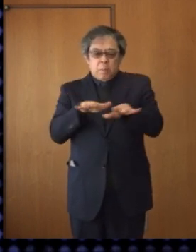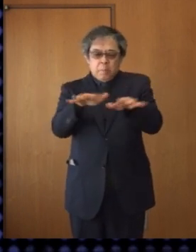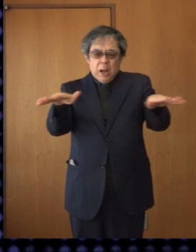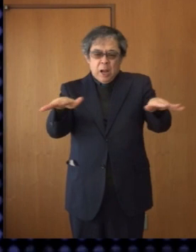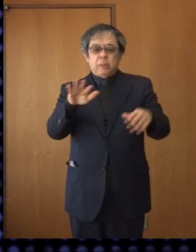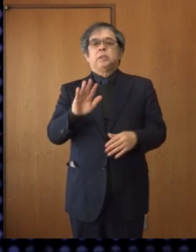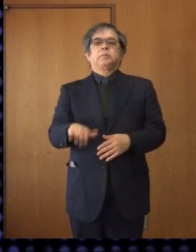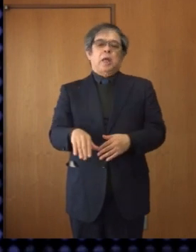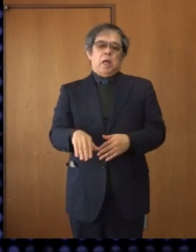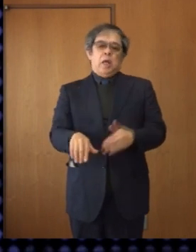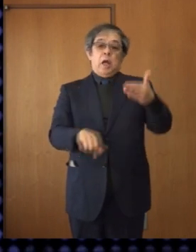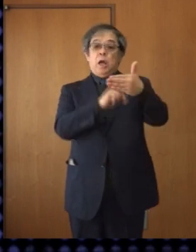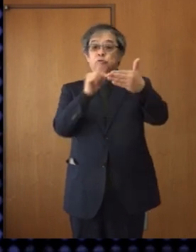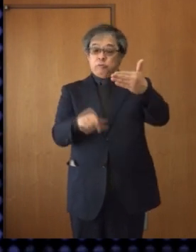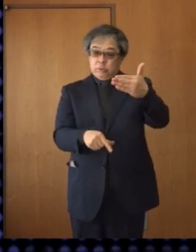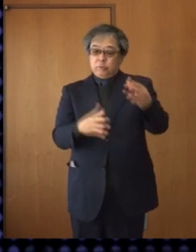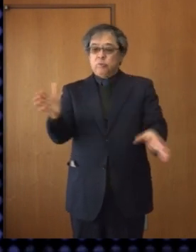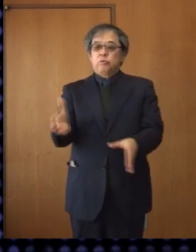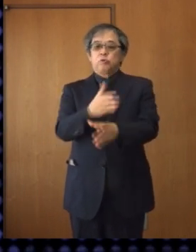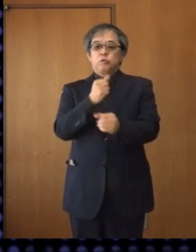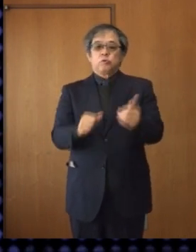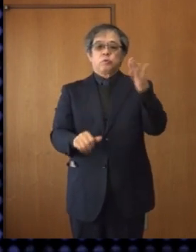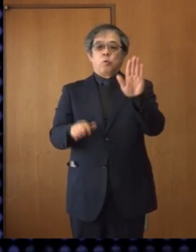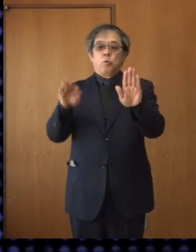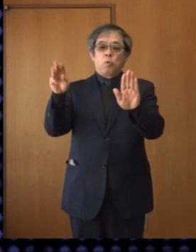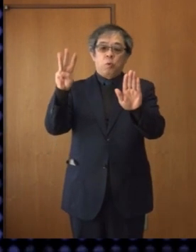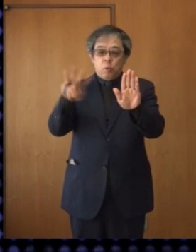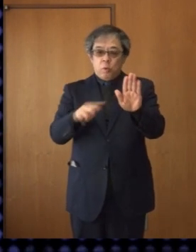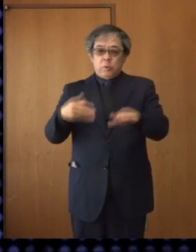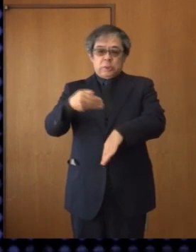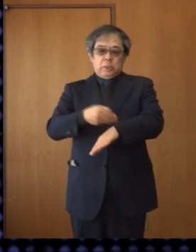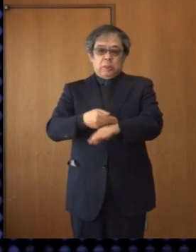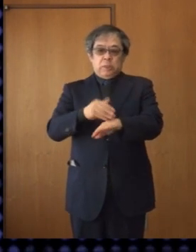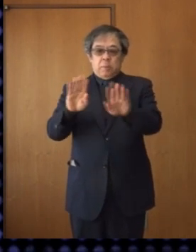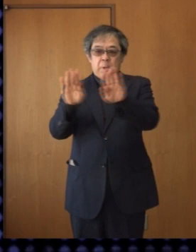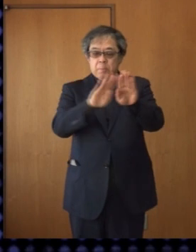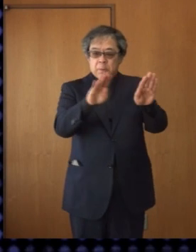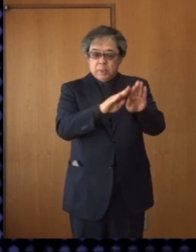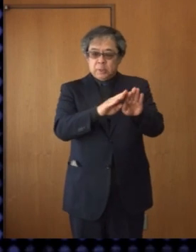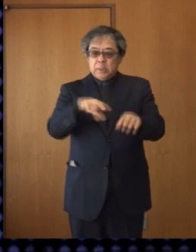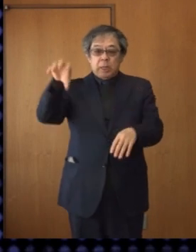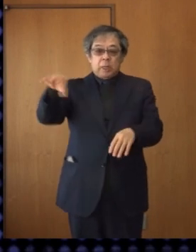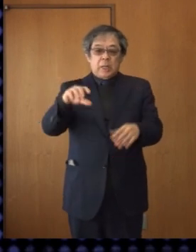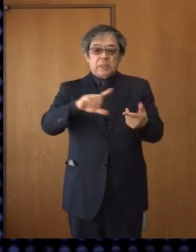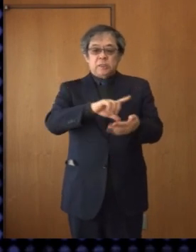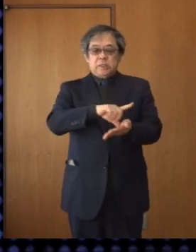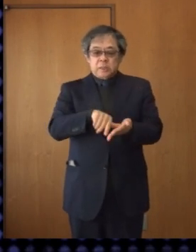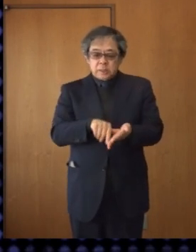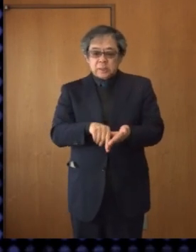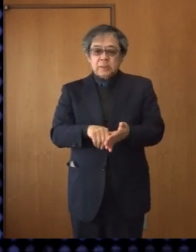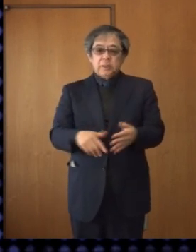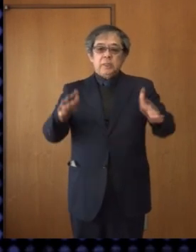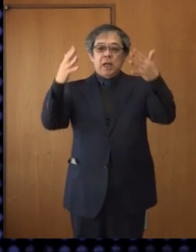9月には総合防災訓練の開催、各地域で秋祭り、神社